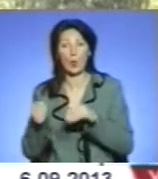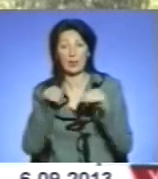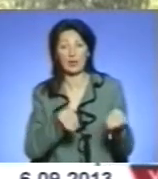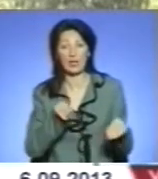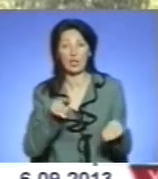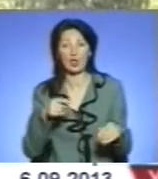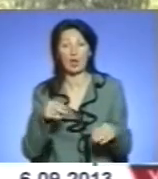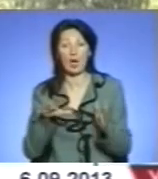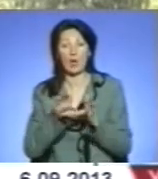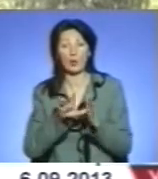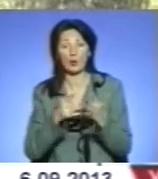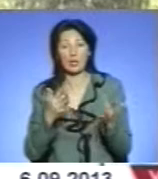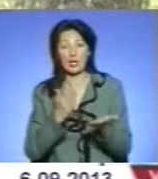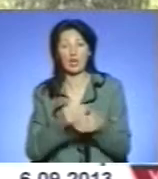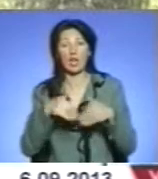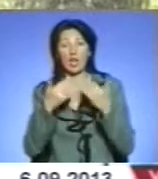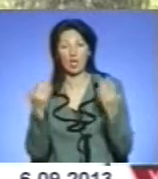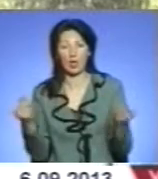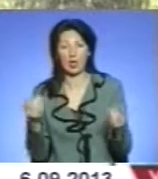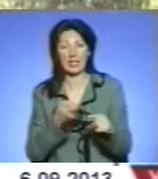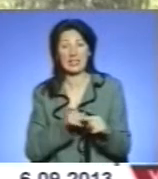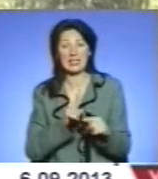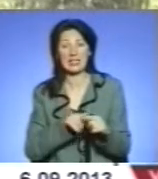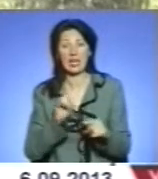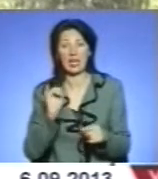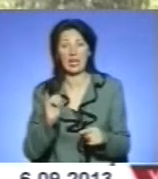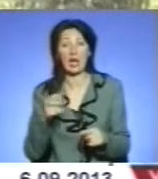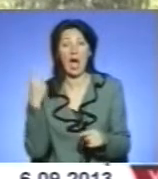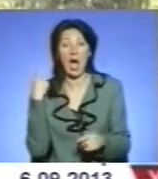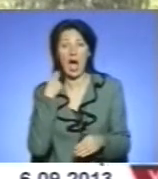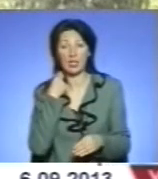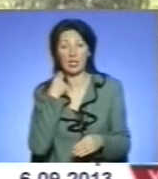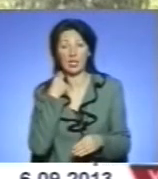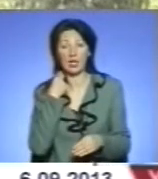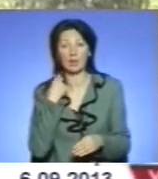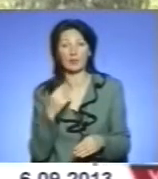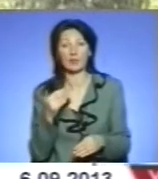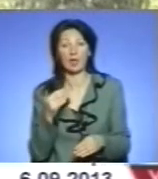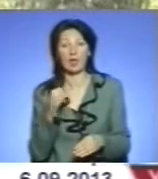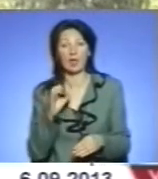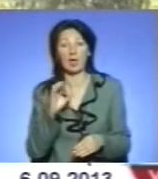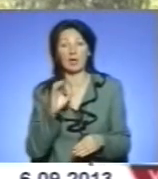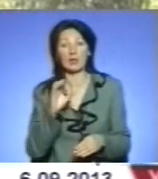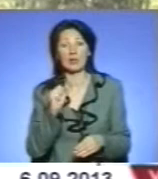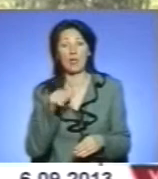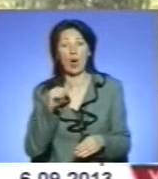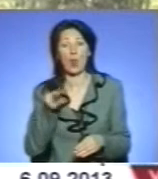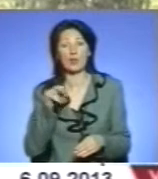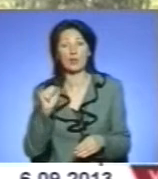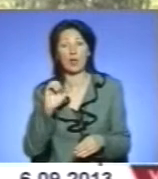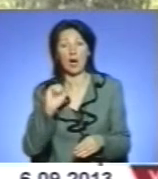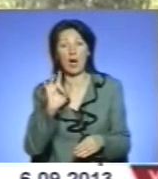є надзвичайно широка. Це і Англія, це Саудівська Аравія, це Італія,